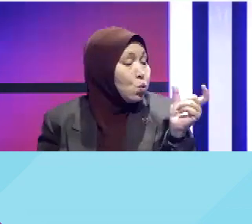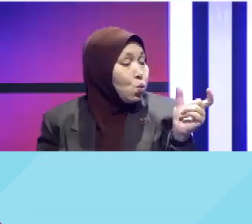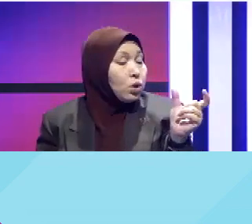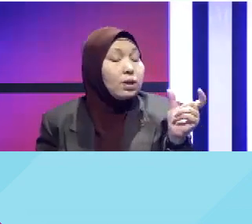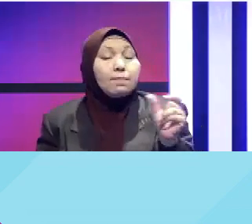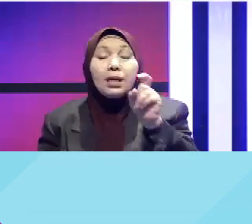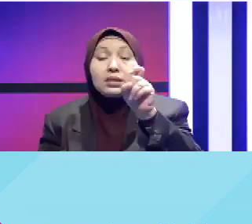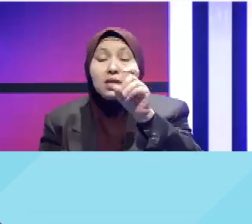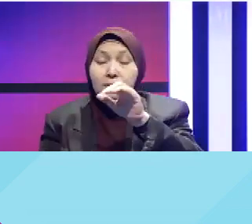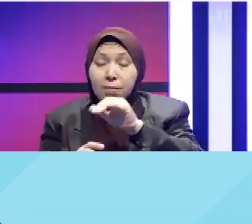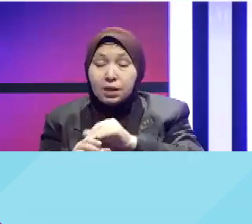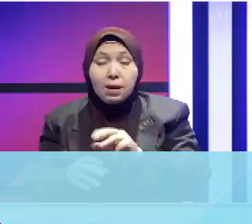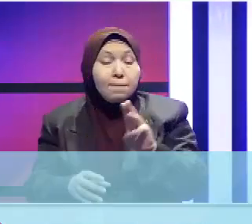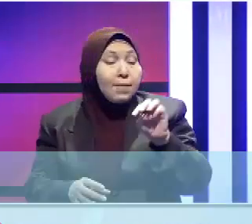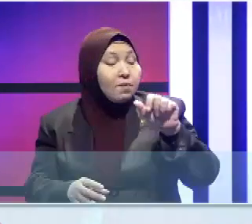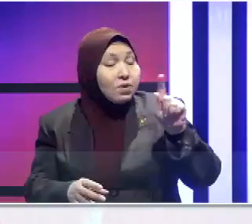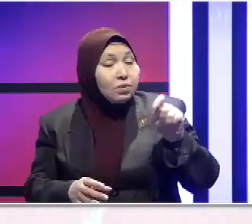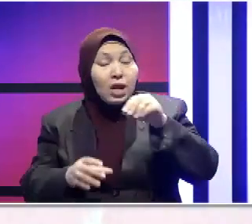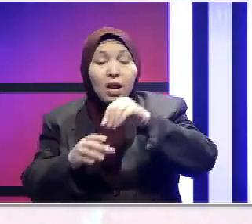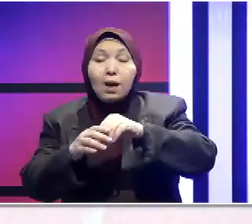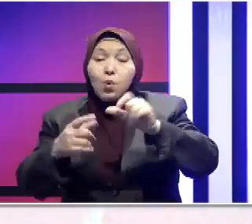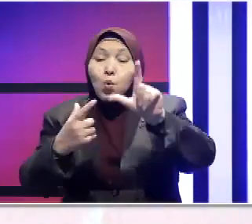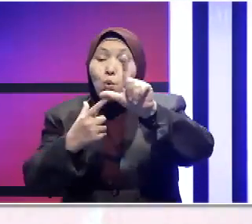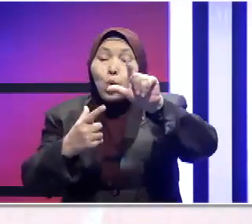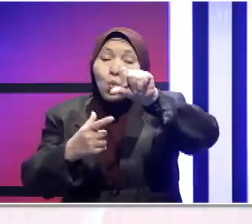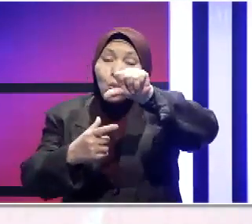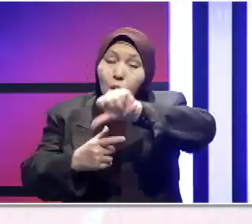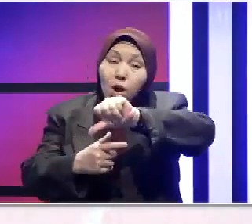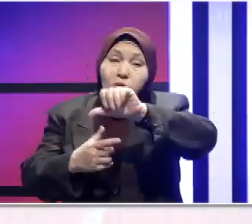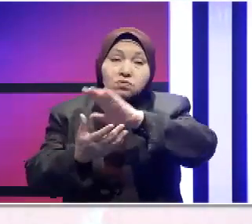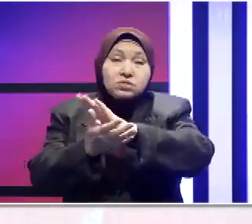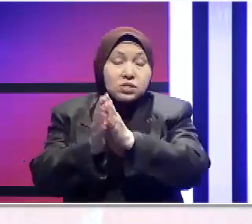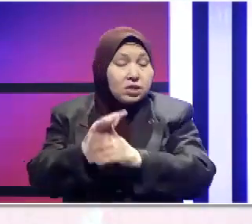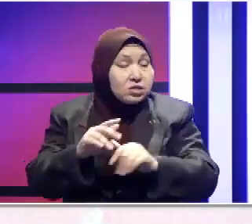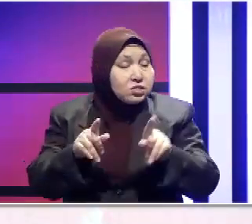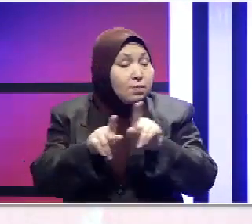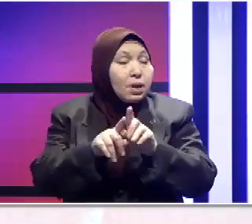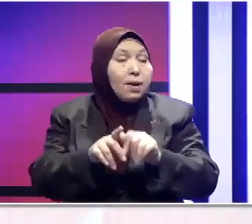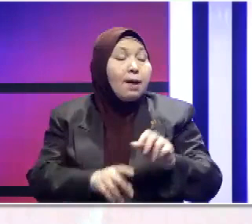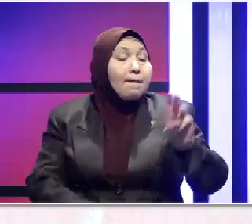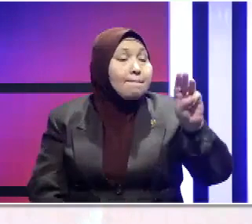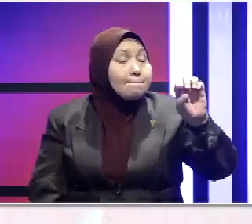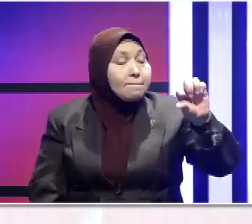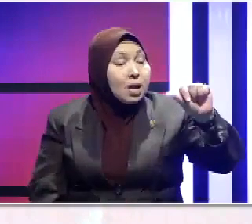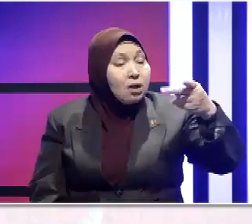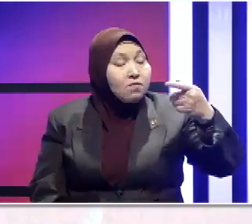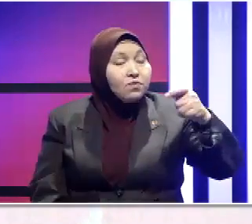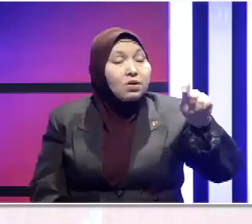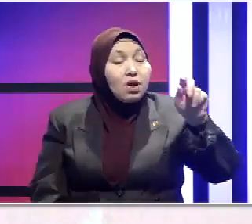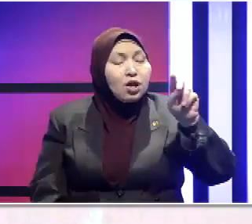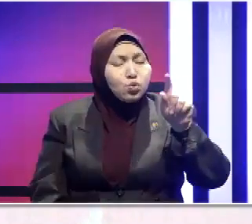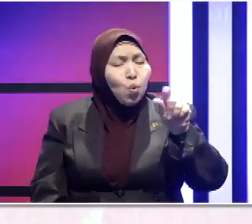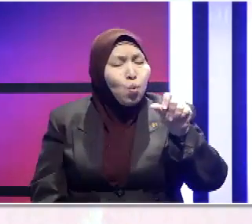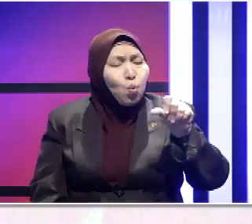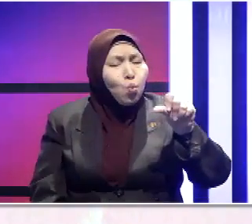maghfirotun itu dalam huruf wow jadilah dia seperti huruf L SD mau view